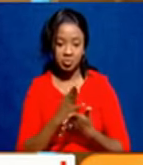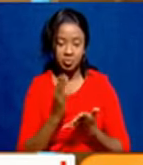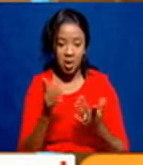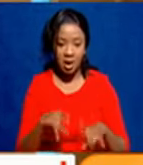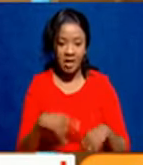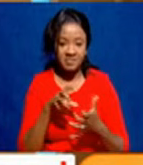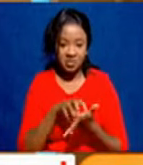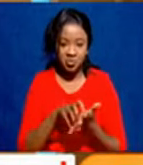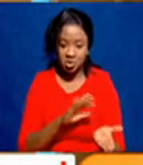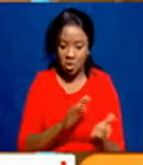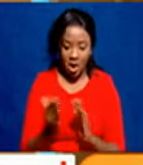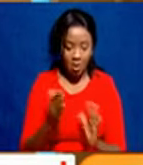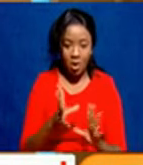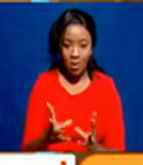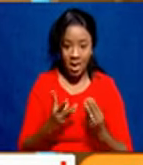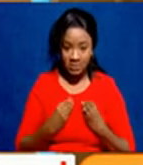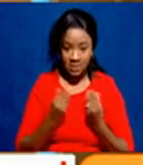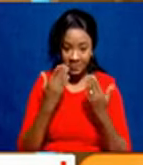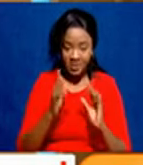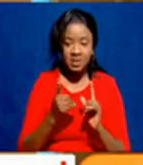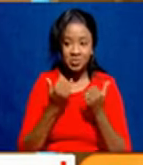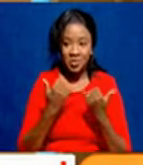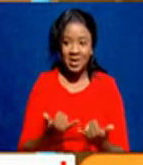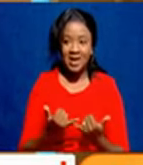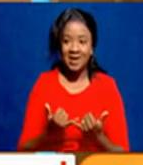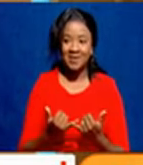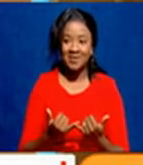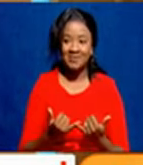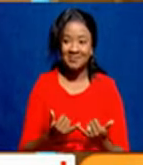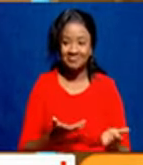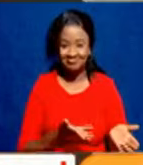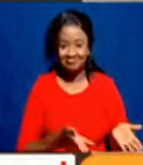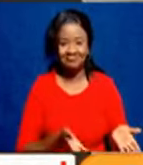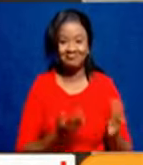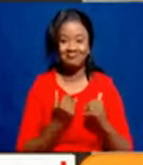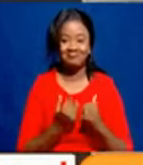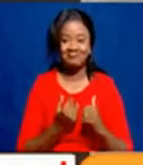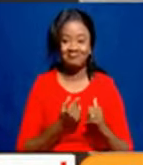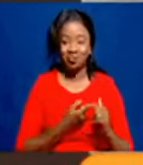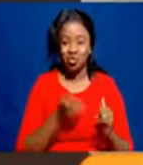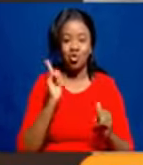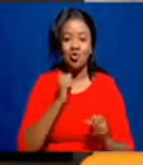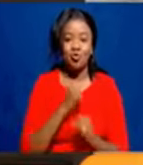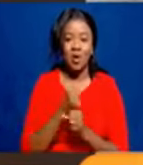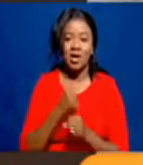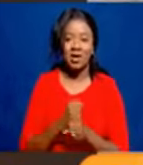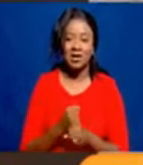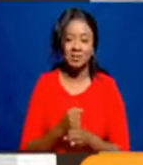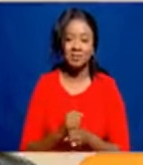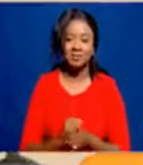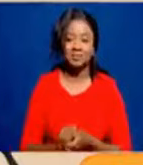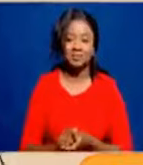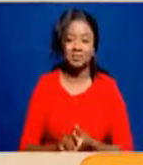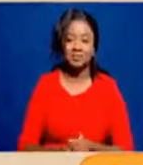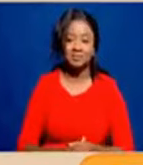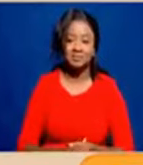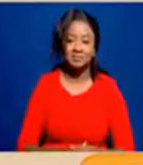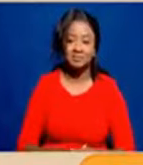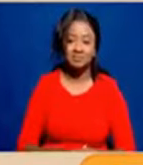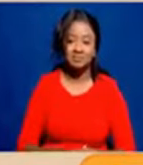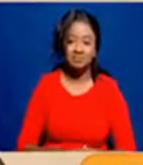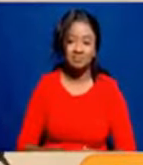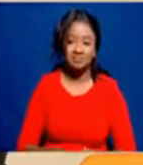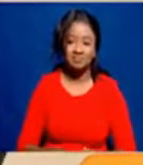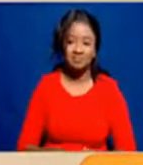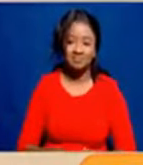mwishowe tupake rangi arudi kwa barabara na mwishowe arudi kwa kikosi. Ni